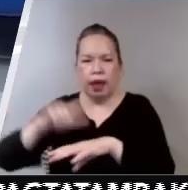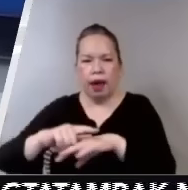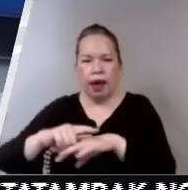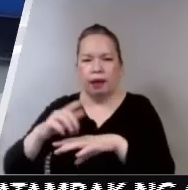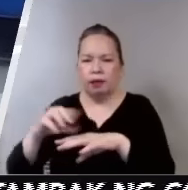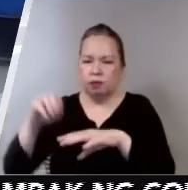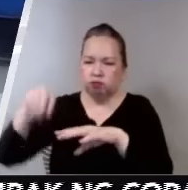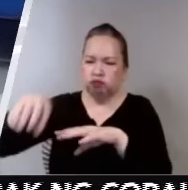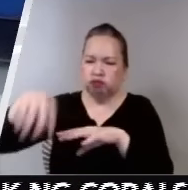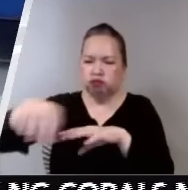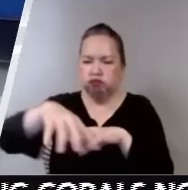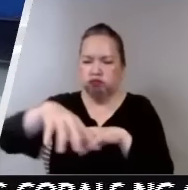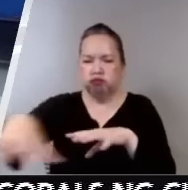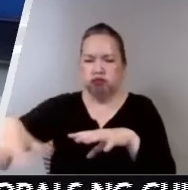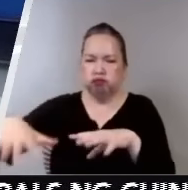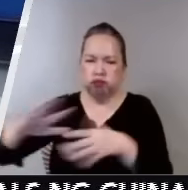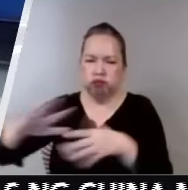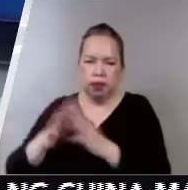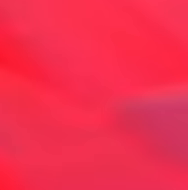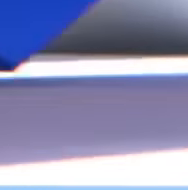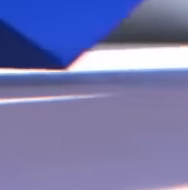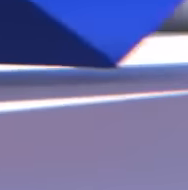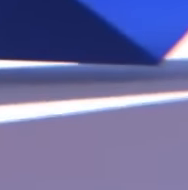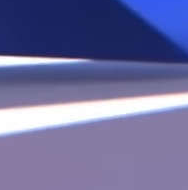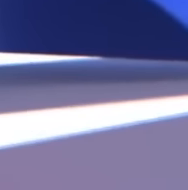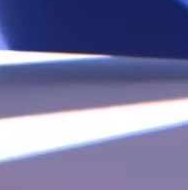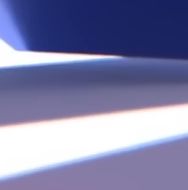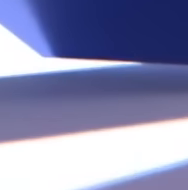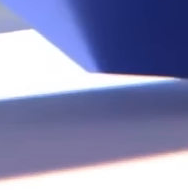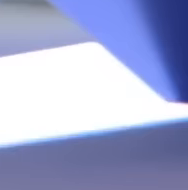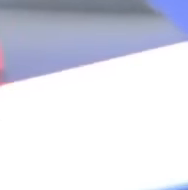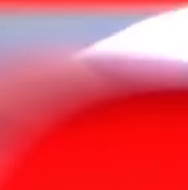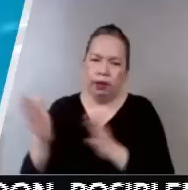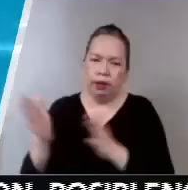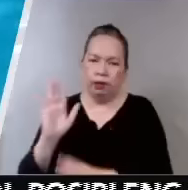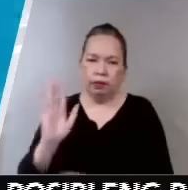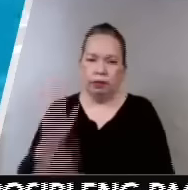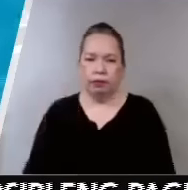doon. Nakatutok si Jonathan Andan.